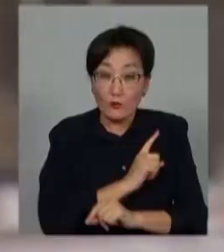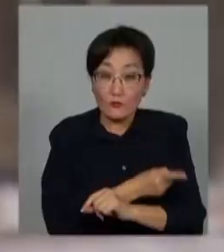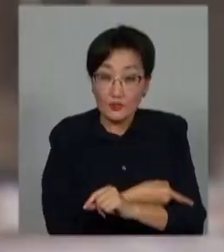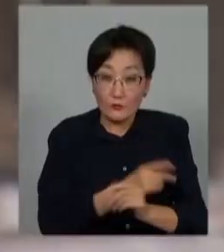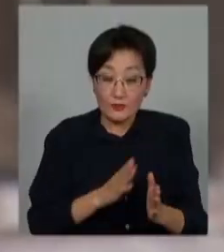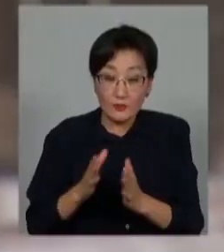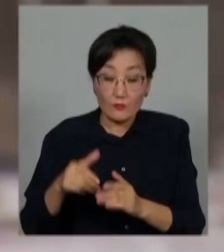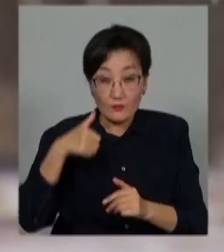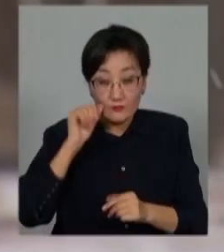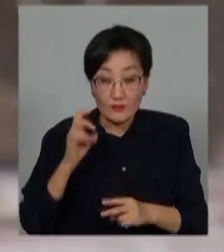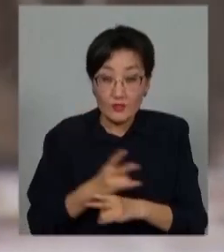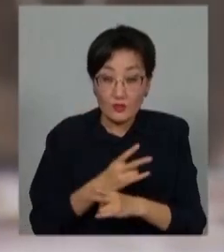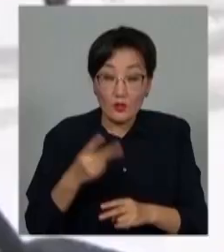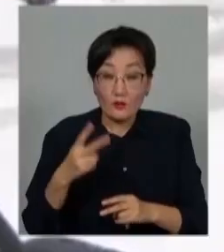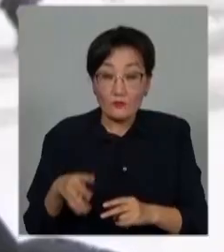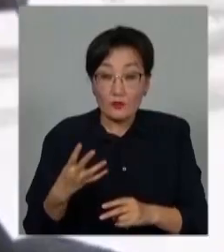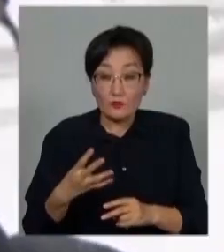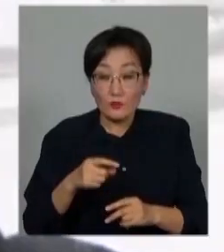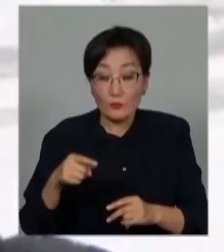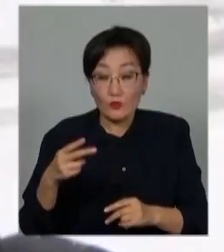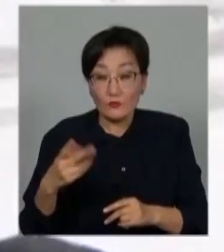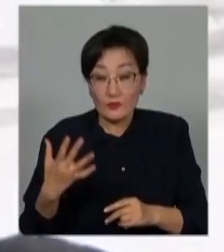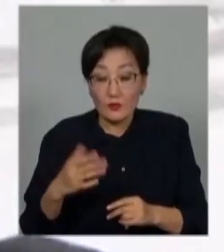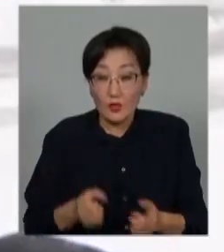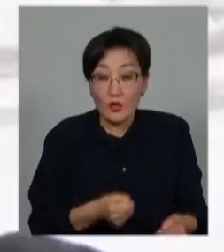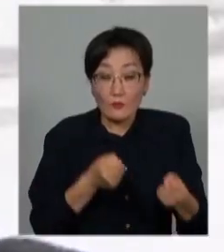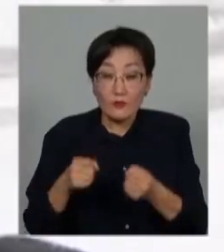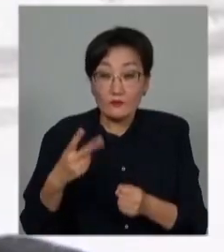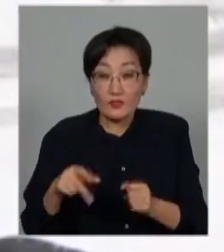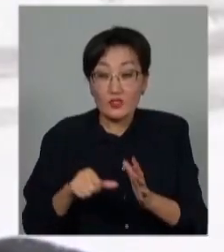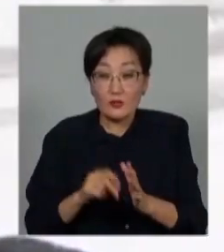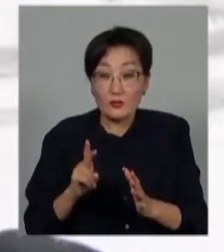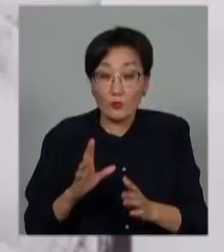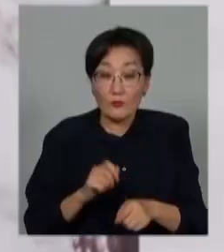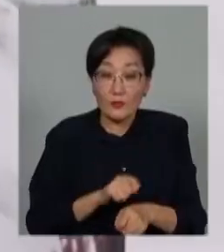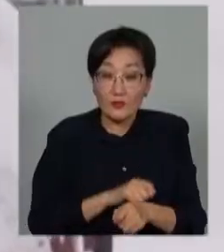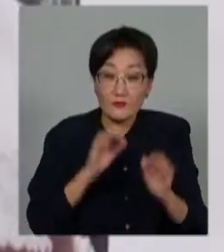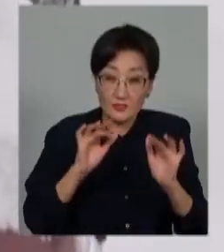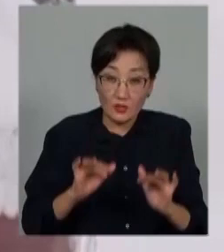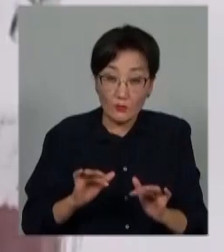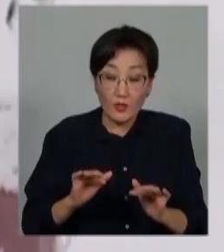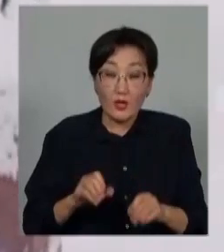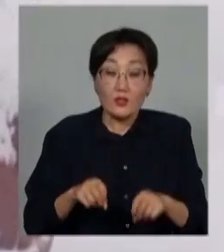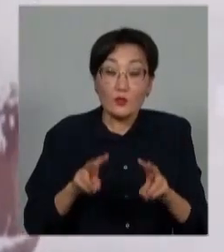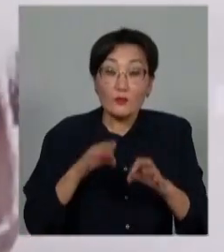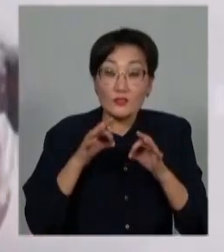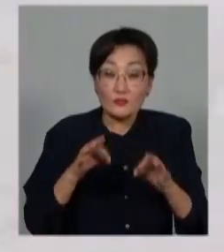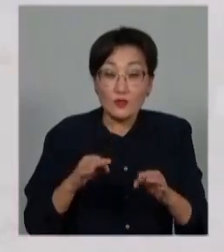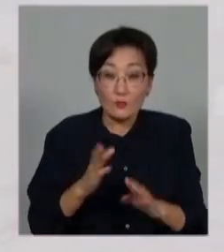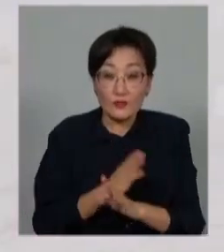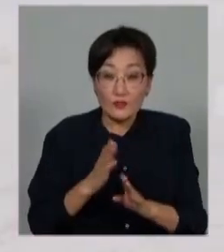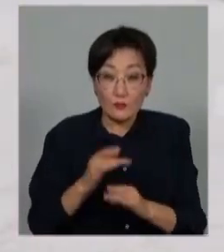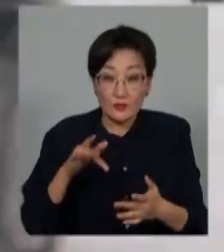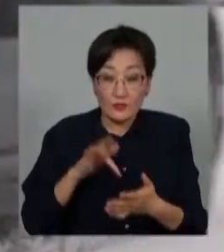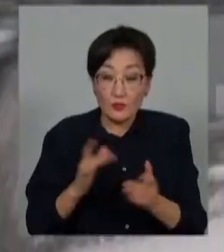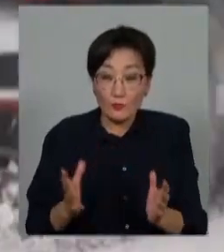режиме. Вчера ночью с 24 по 25 вывезли 26 тысяч кубометров снега. В Казгидромете отметили, что непогода в